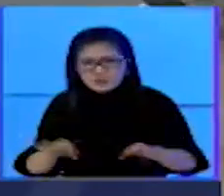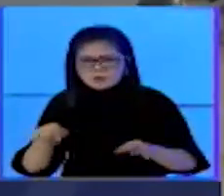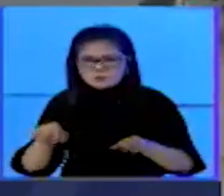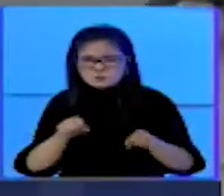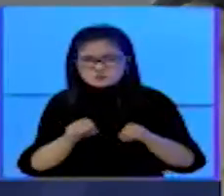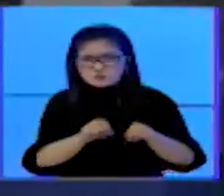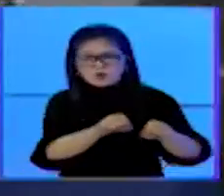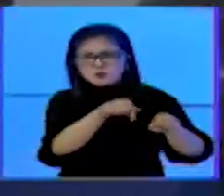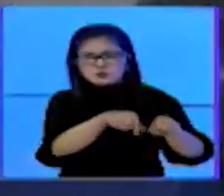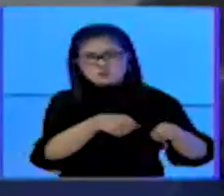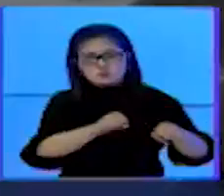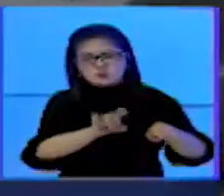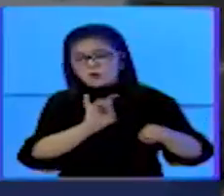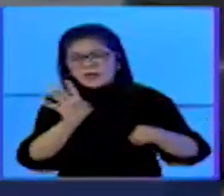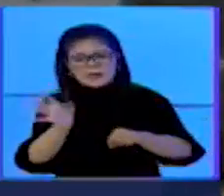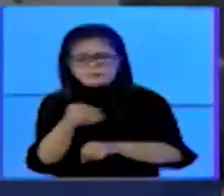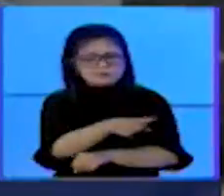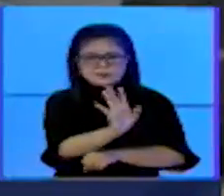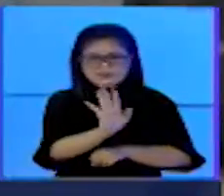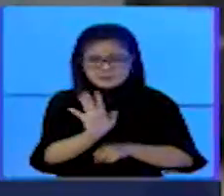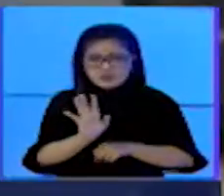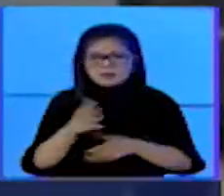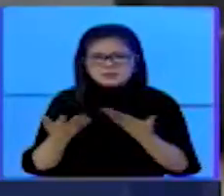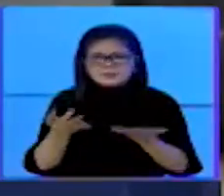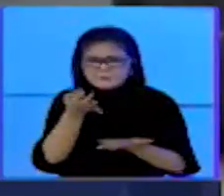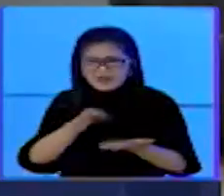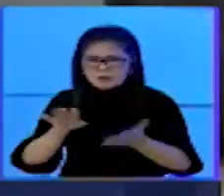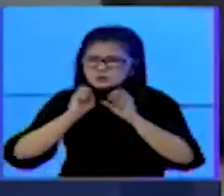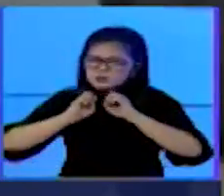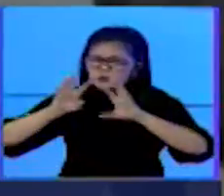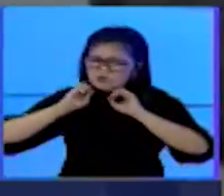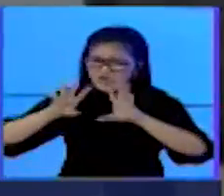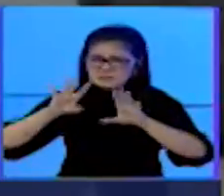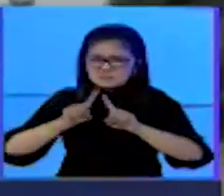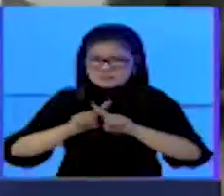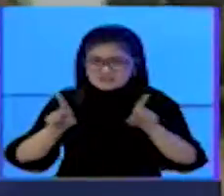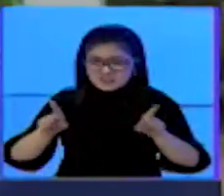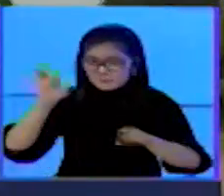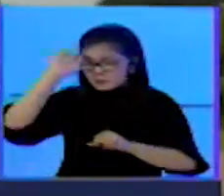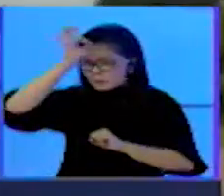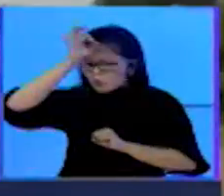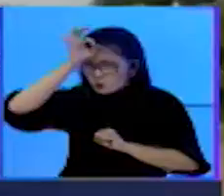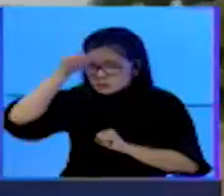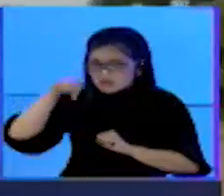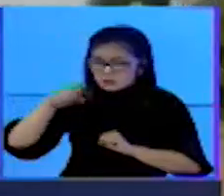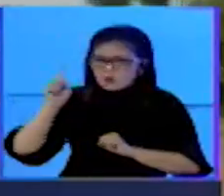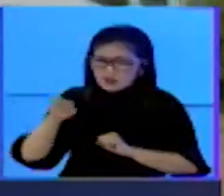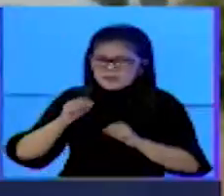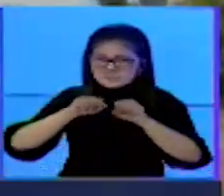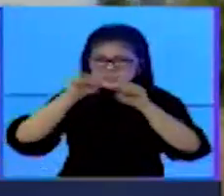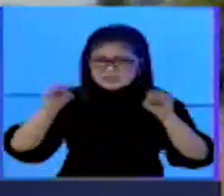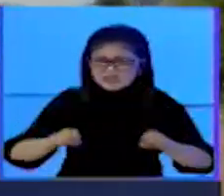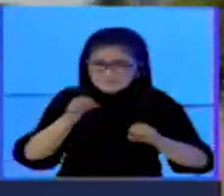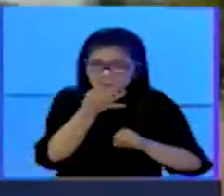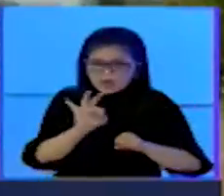bermotor. Meski baru sebatas sosialisasi, namun nantinya pihak kepolisian akan memberlakukan sistem tilang bagi